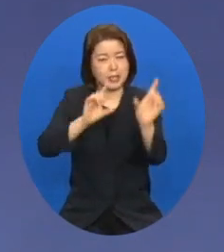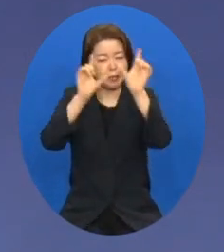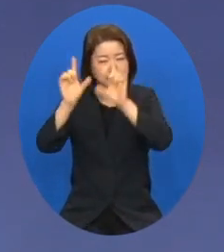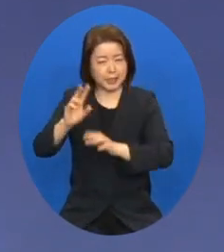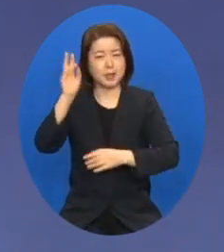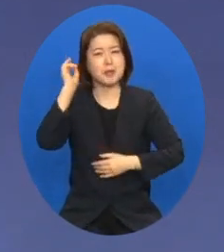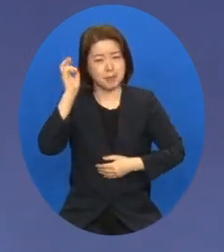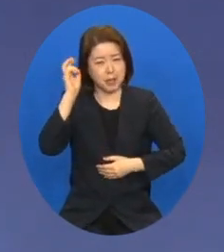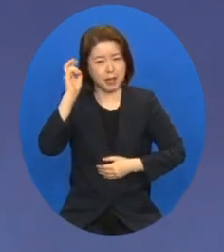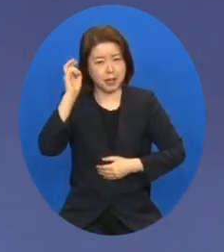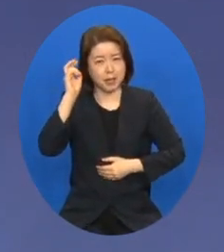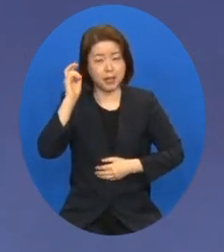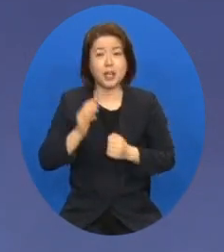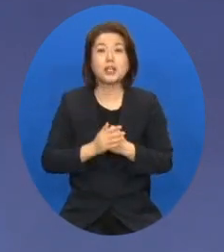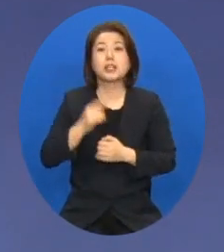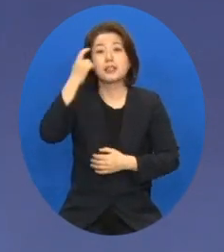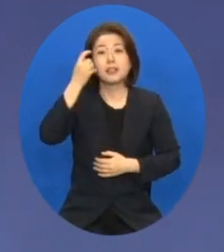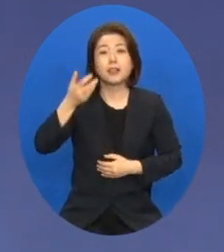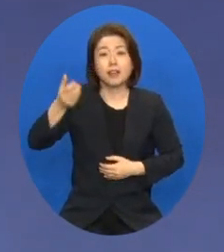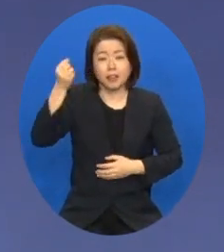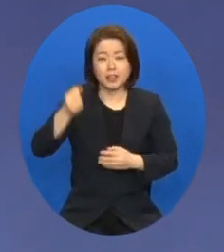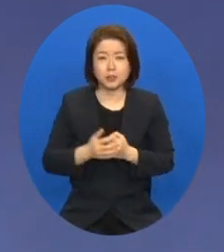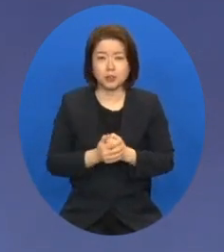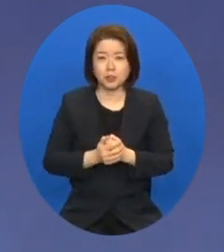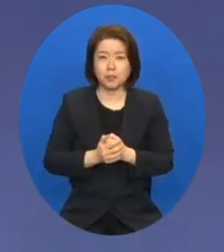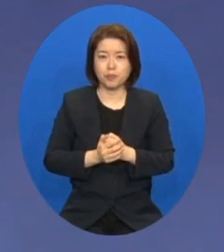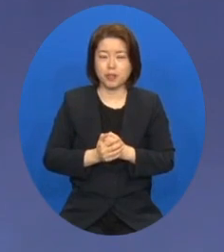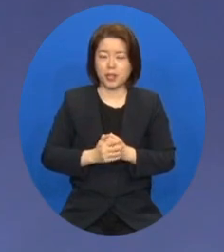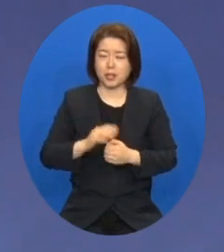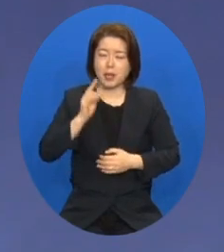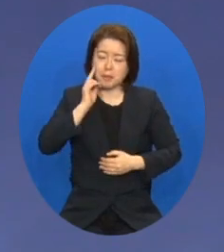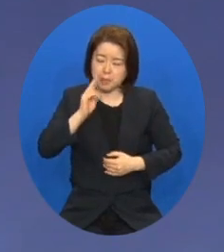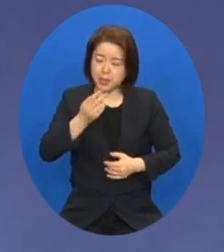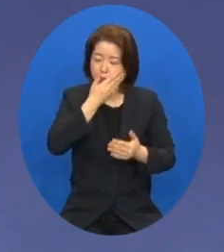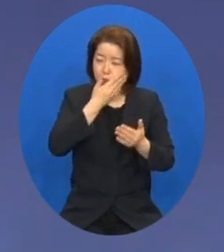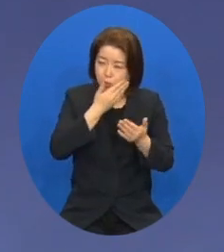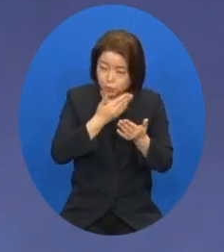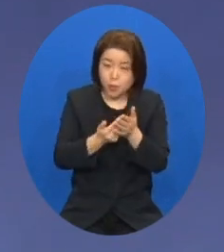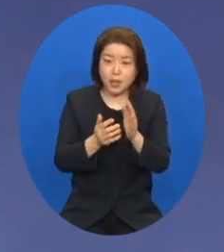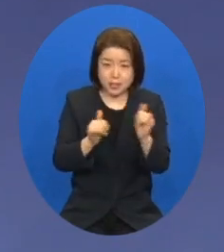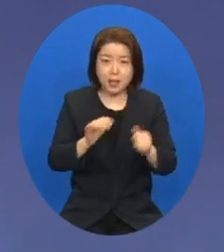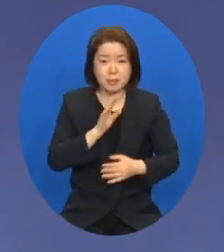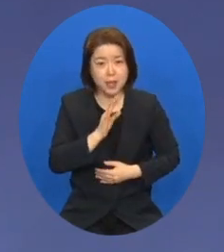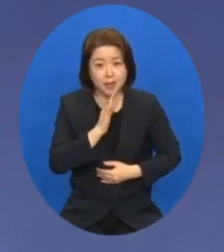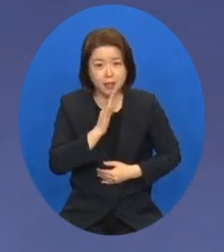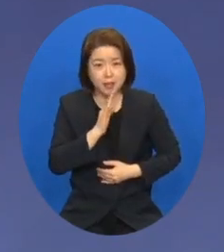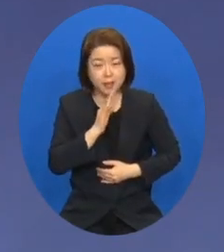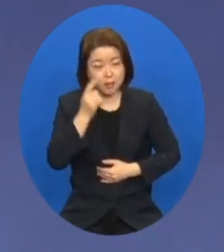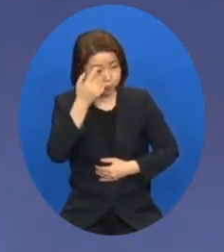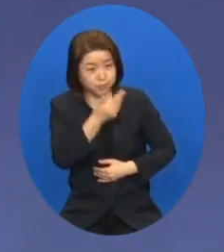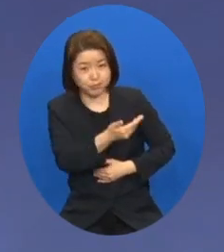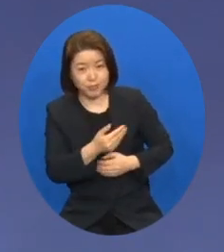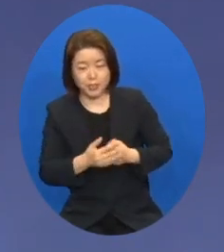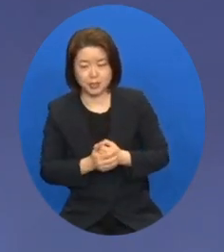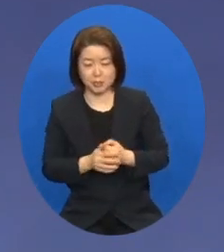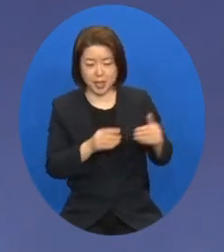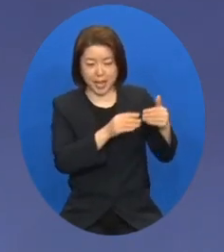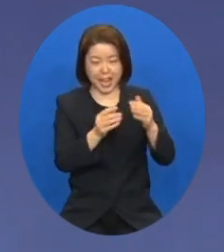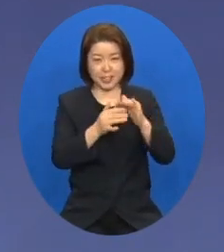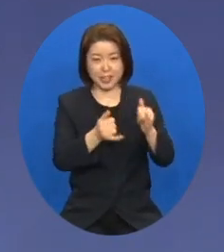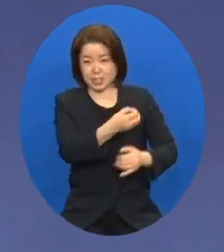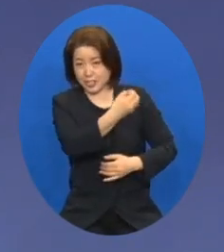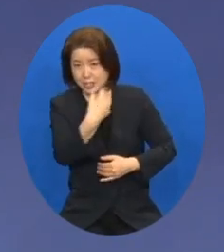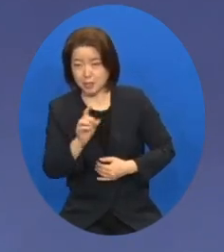살았을 것이다 그렇게 생각을 하고 아주 중요한 사람이 모양이군요 그랬더니 그 안내자가